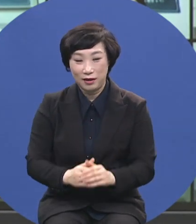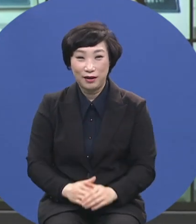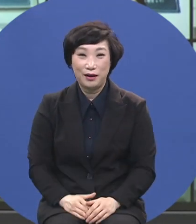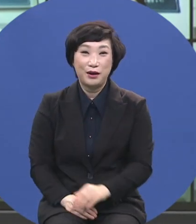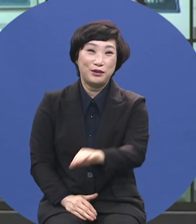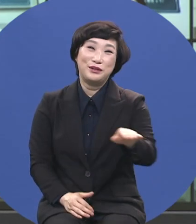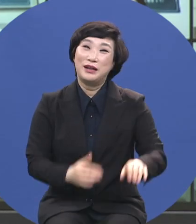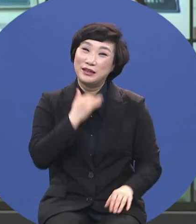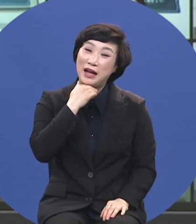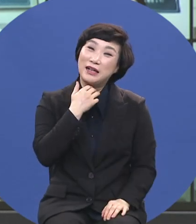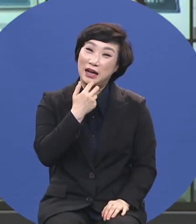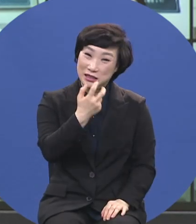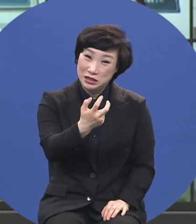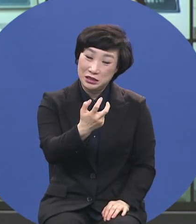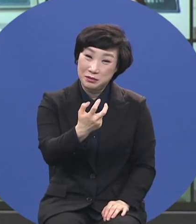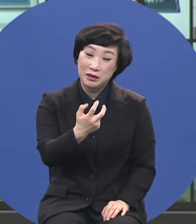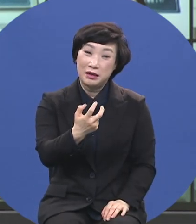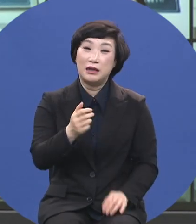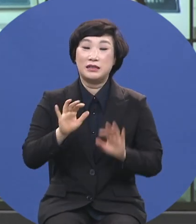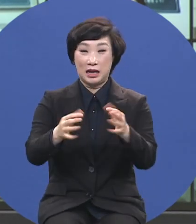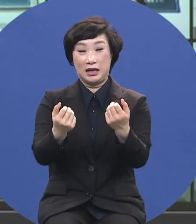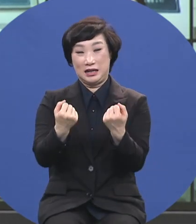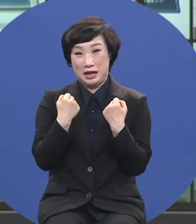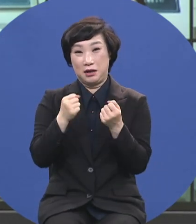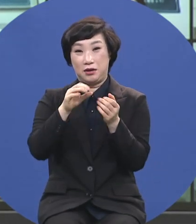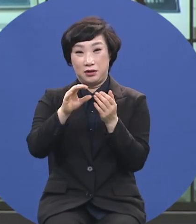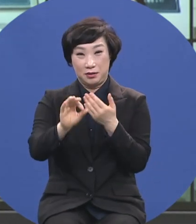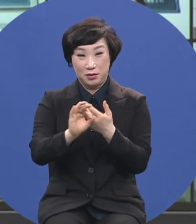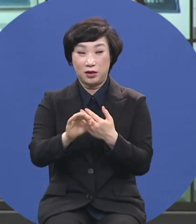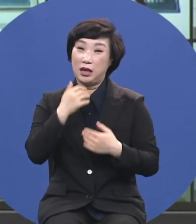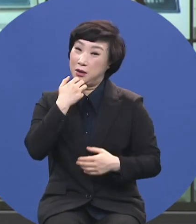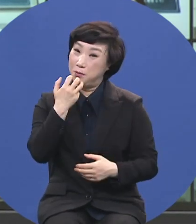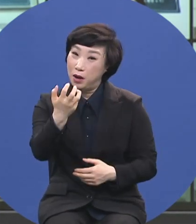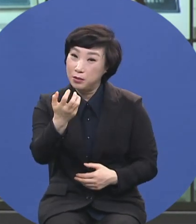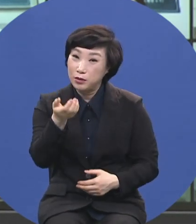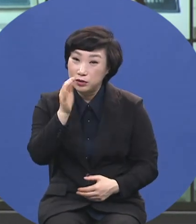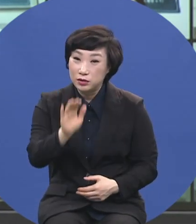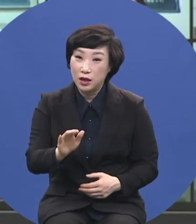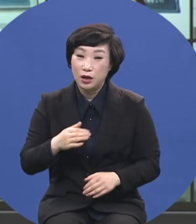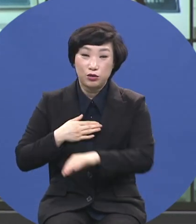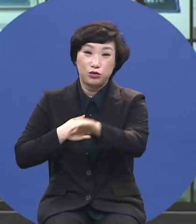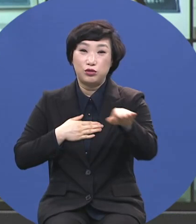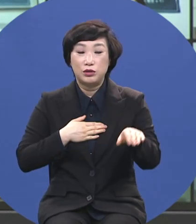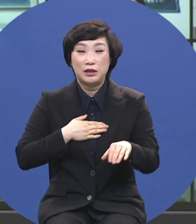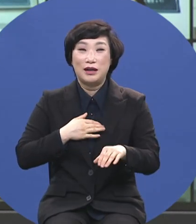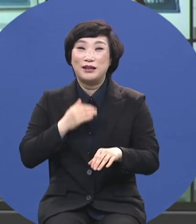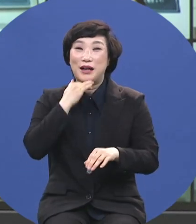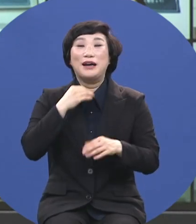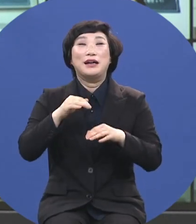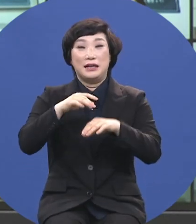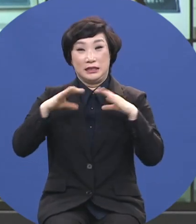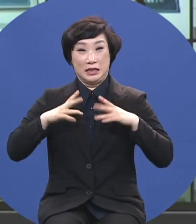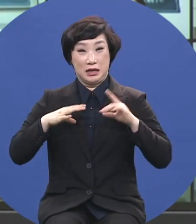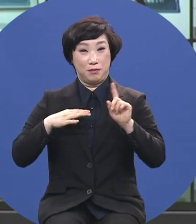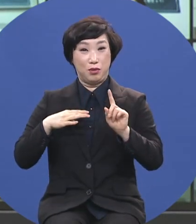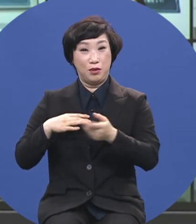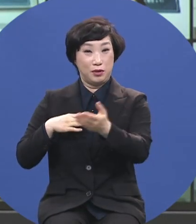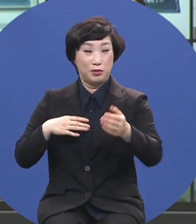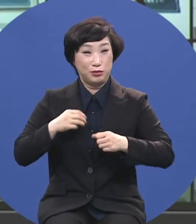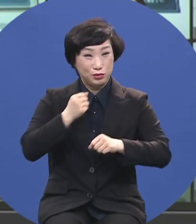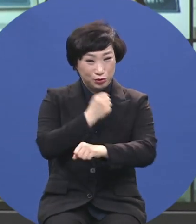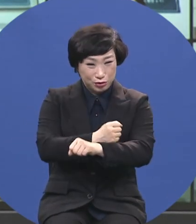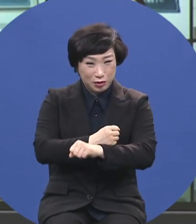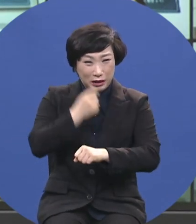우리 연수가 70이요 강건하면 80이라도 그 연수의 자랑은